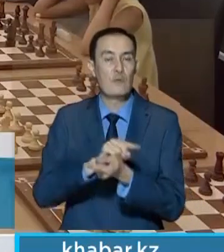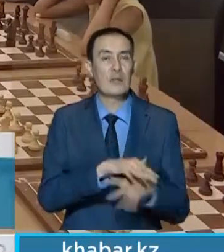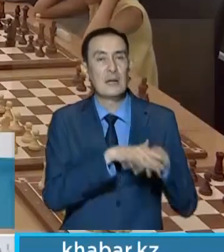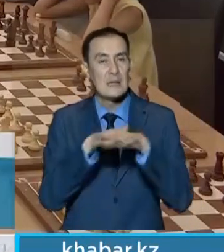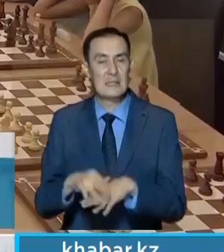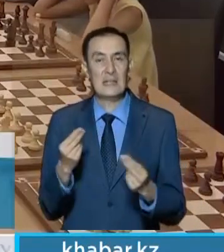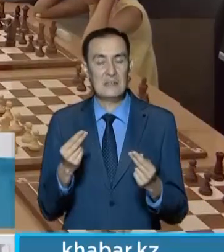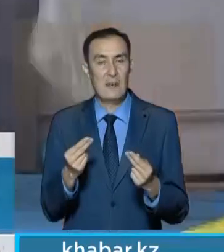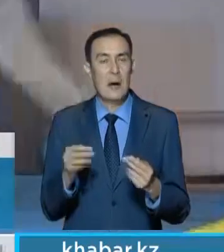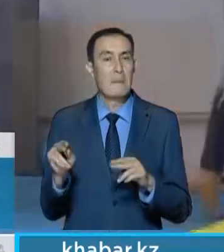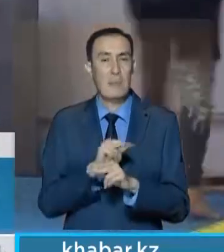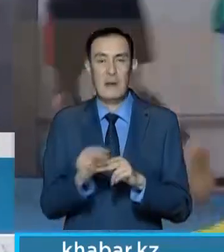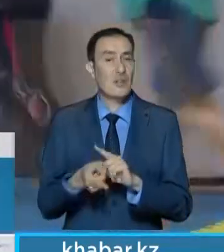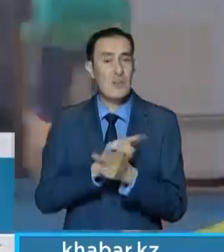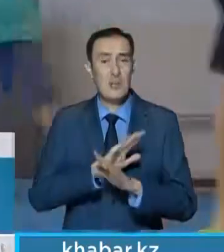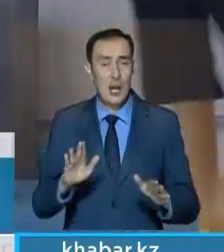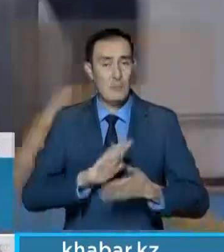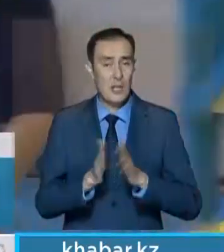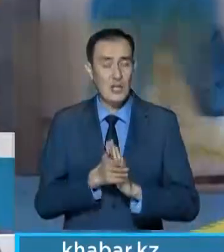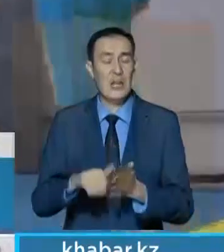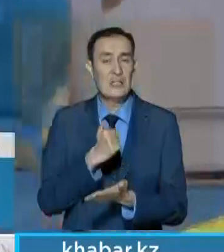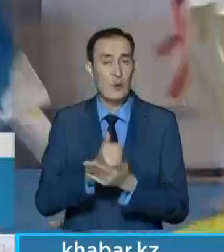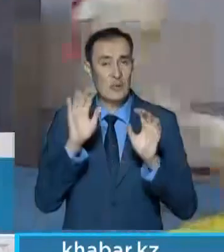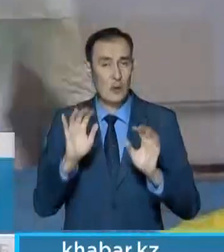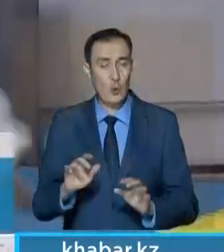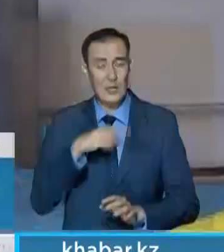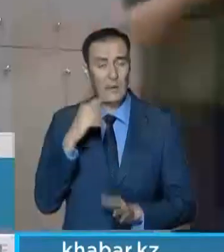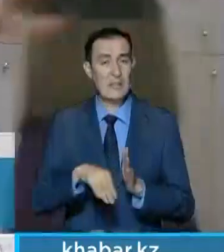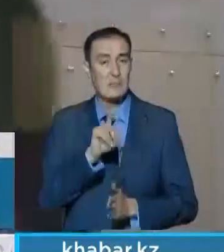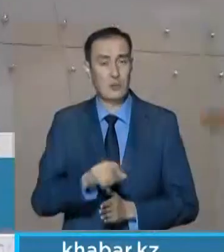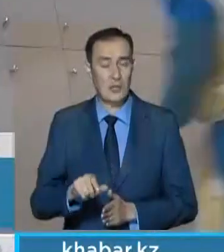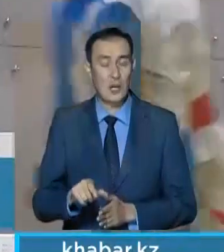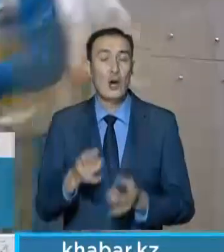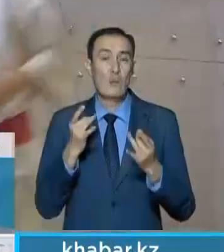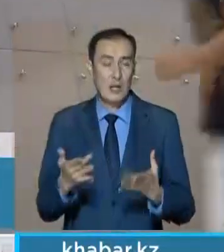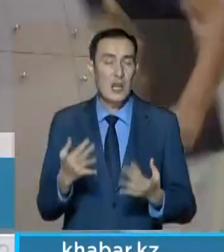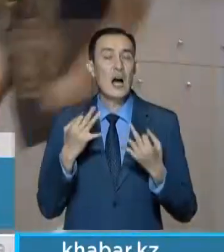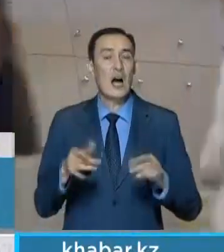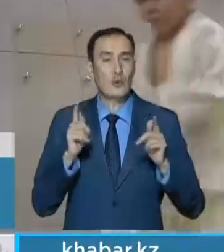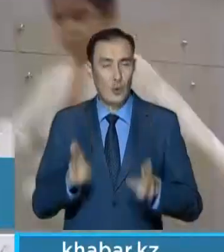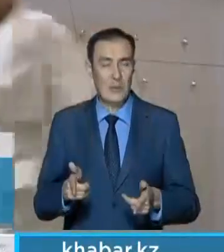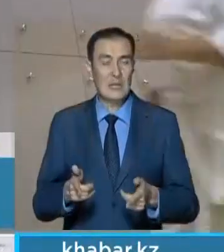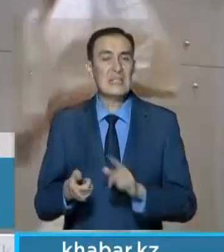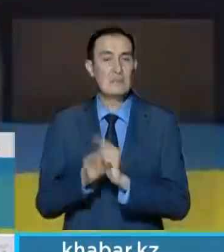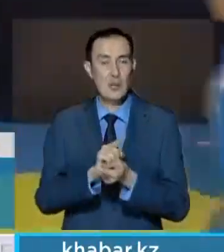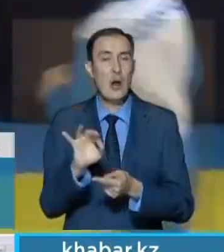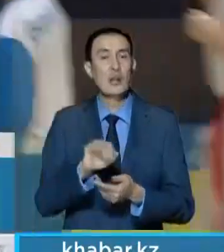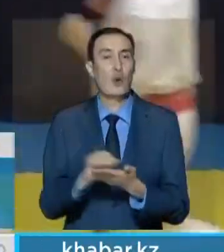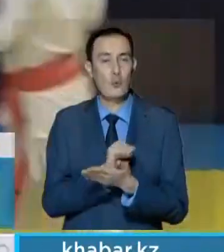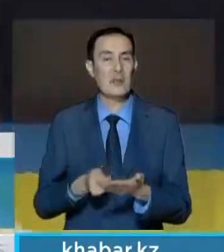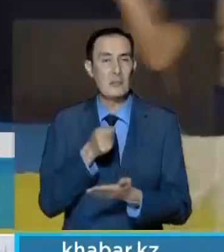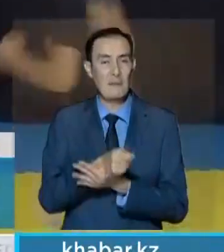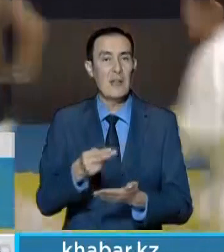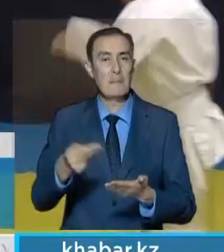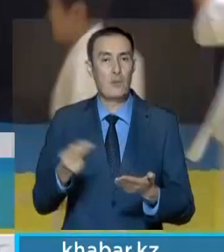средств. Поправки не меняют концептуальных положений закона, отмечают мажилисмены. Они одобрили изменения, а документ направили